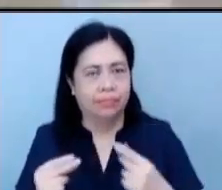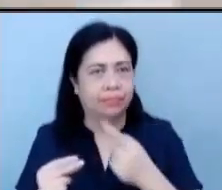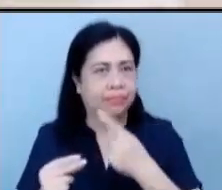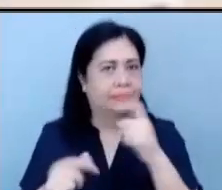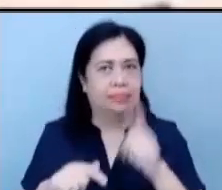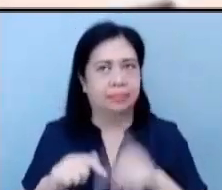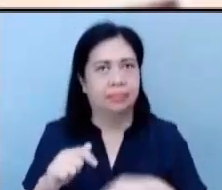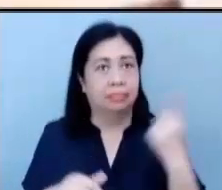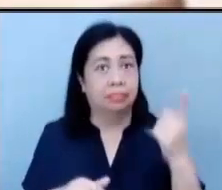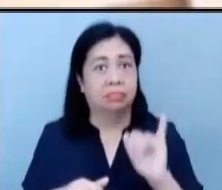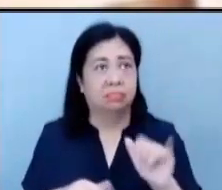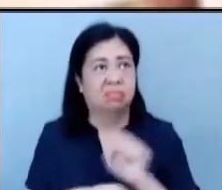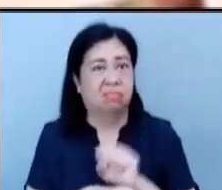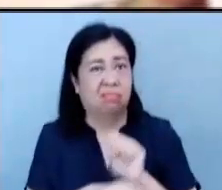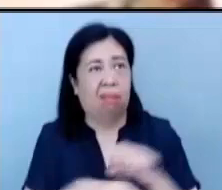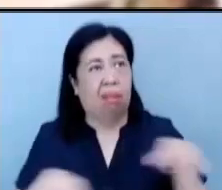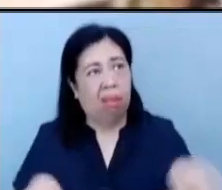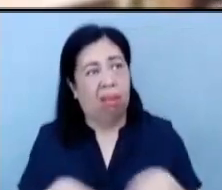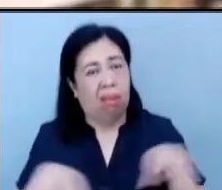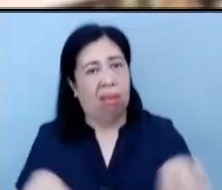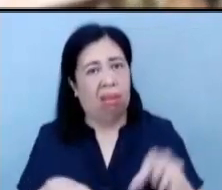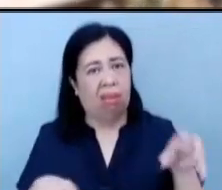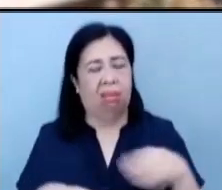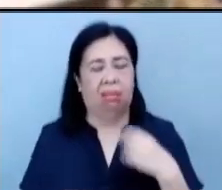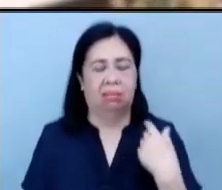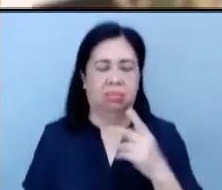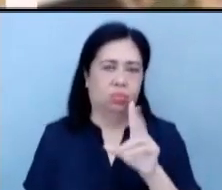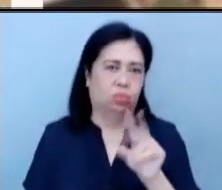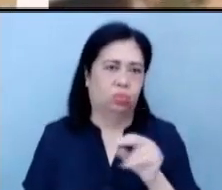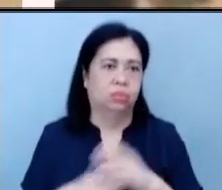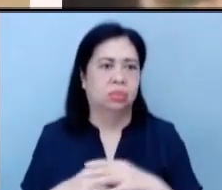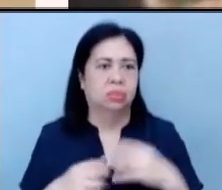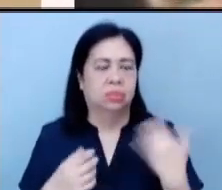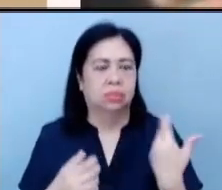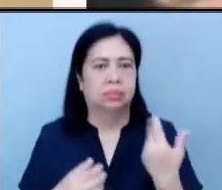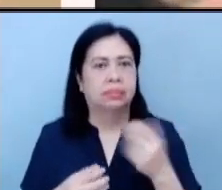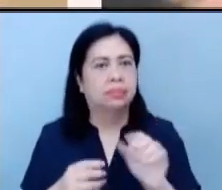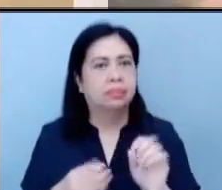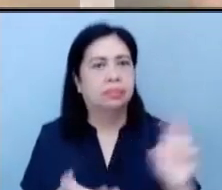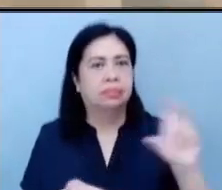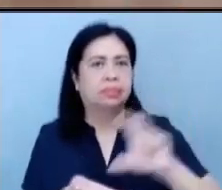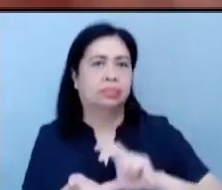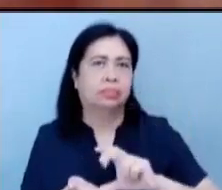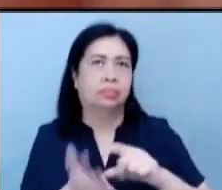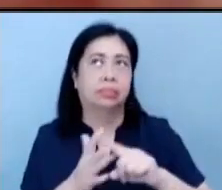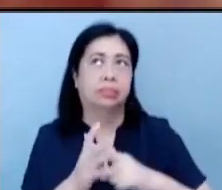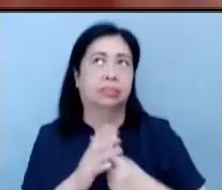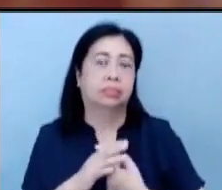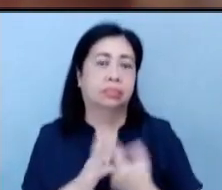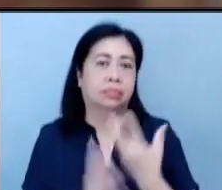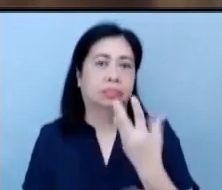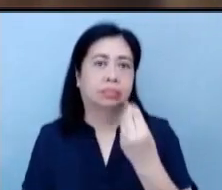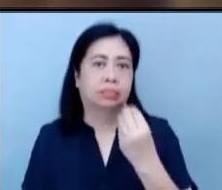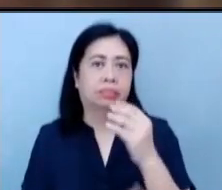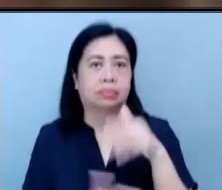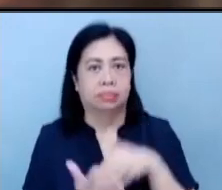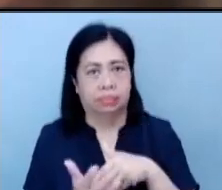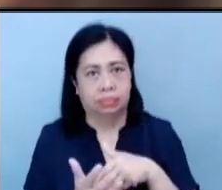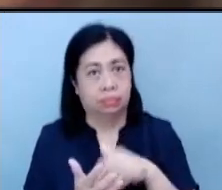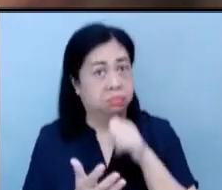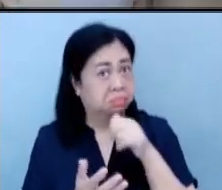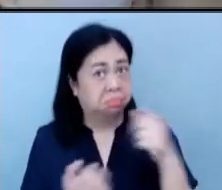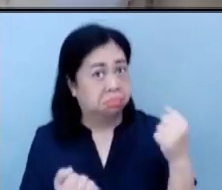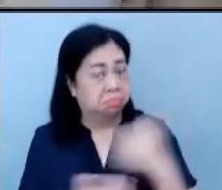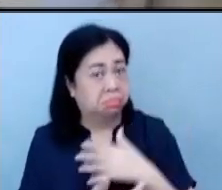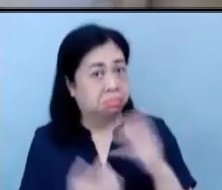buhay nagtatrabaho na lang ako para sa iba. Magkano ang kapital na sinimulan mo? I just started at 50K. Hindi ka ba natakot na makakabalik